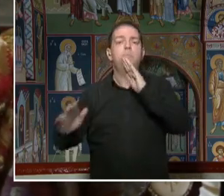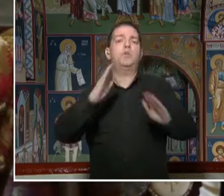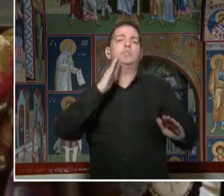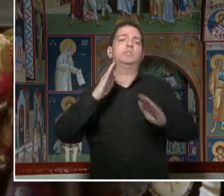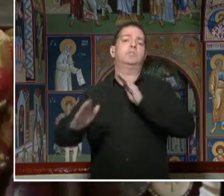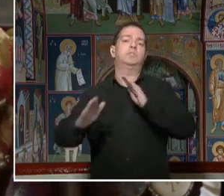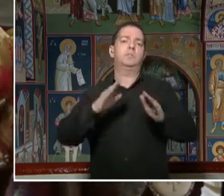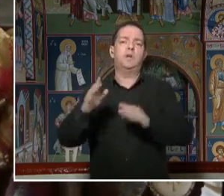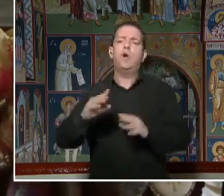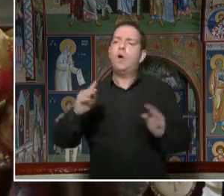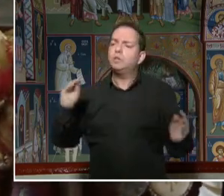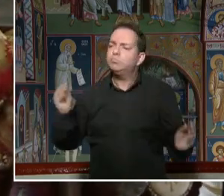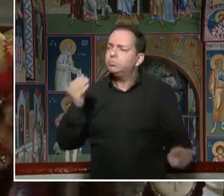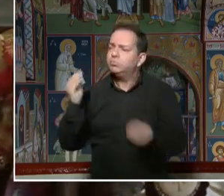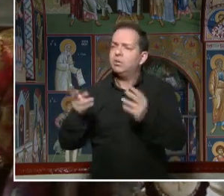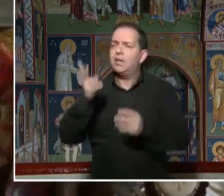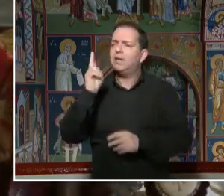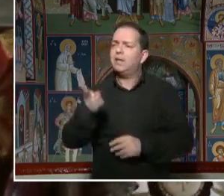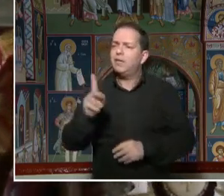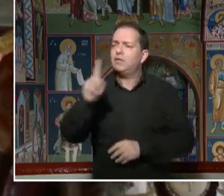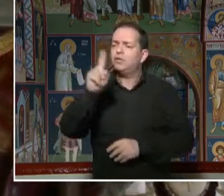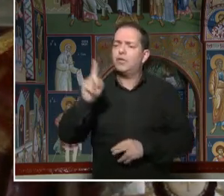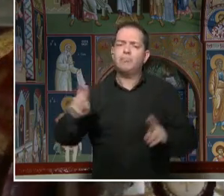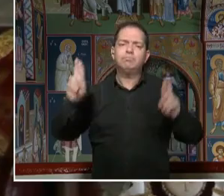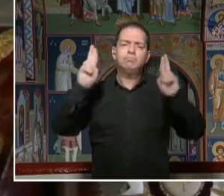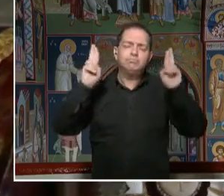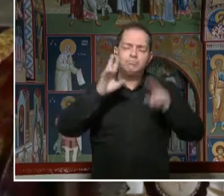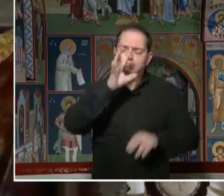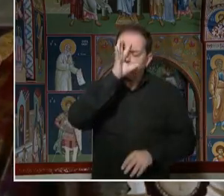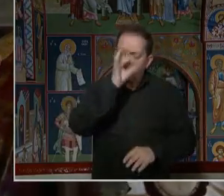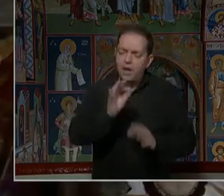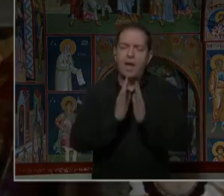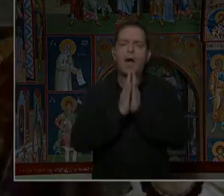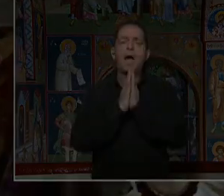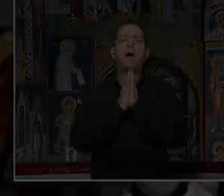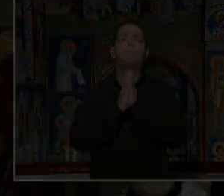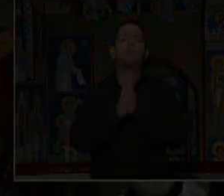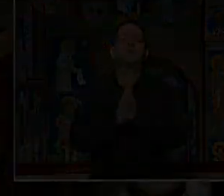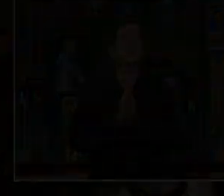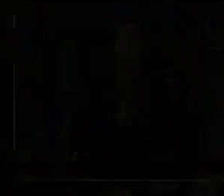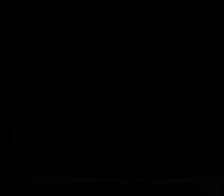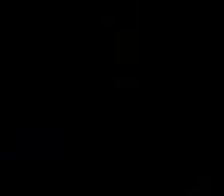προστατεύει από κάθε κίνδυνο. Αμήν». Υπότιτλοι AUTHORWAVE